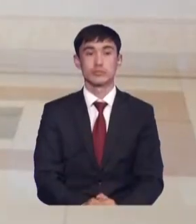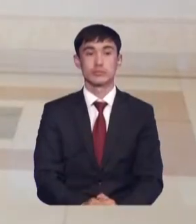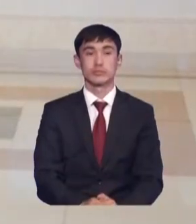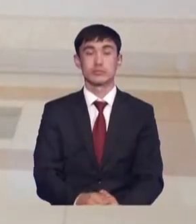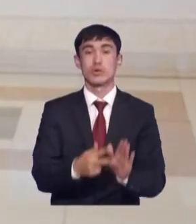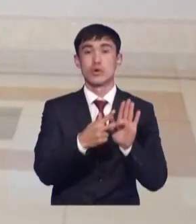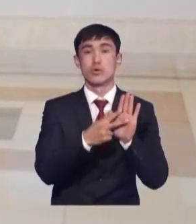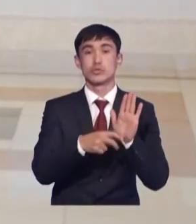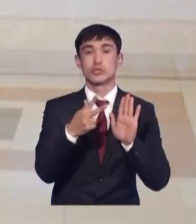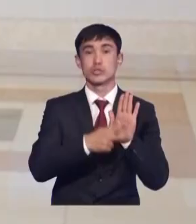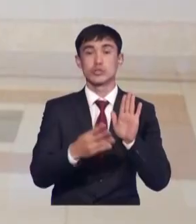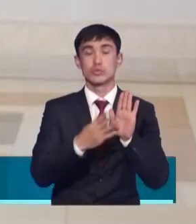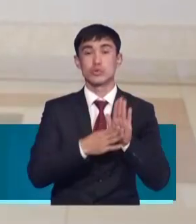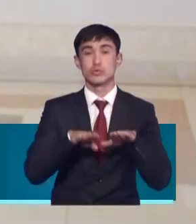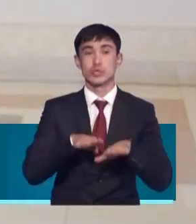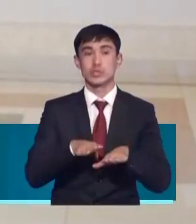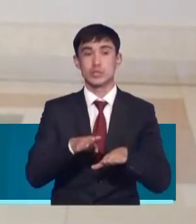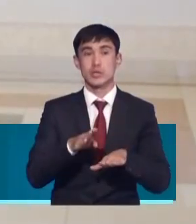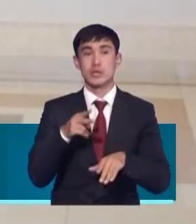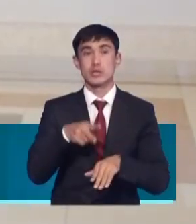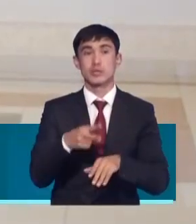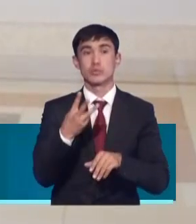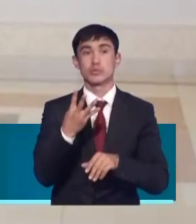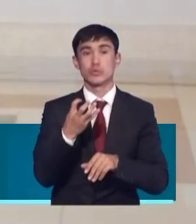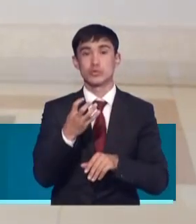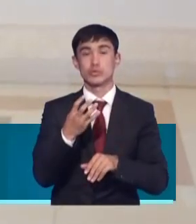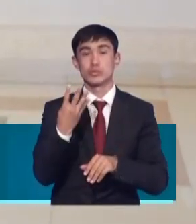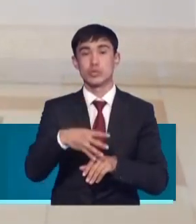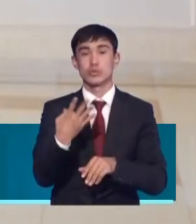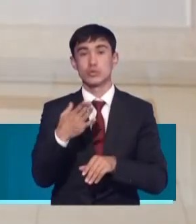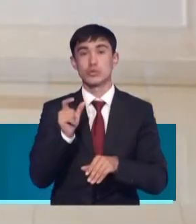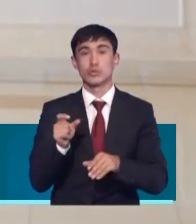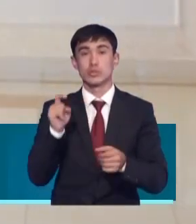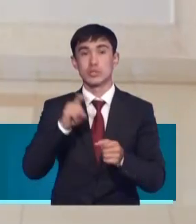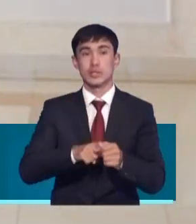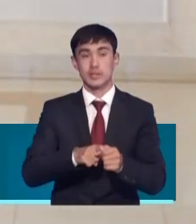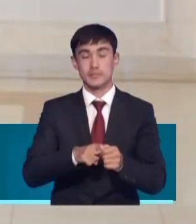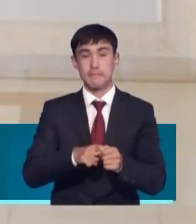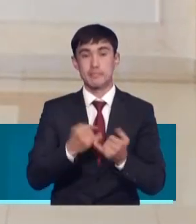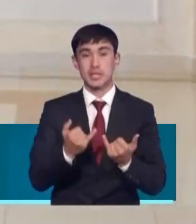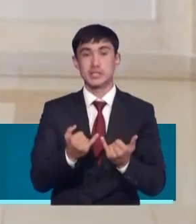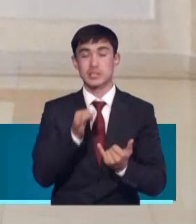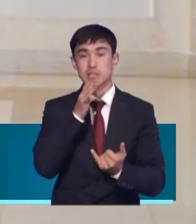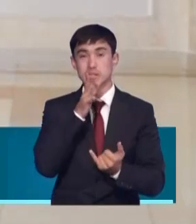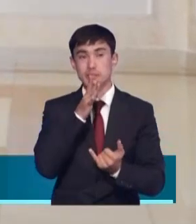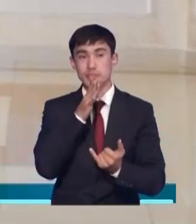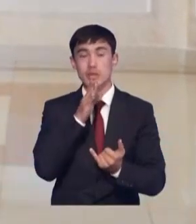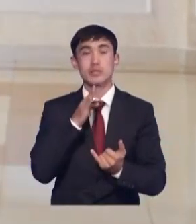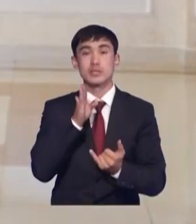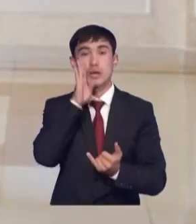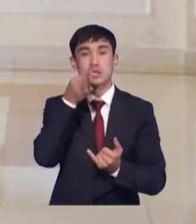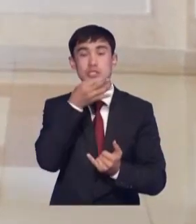389 референдум учаскесі қарамағында 2454 тұрғын тіркелген. Қазіргі таңда таңғы